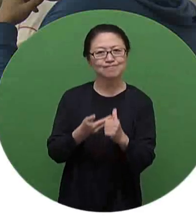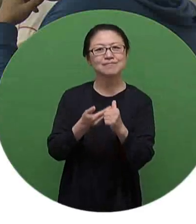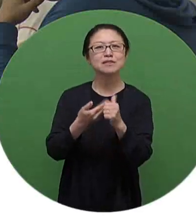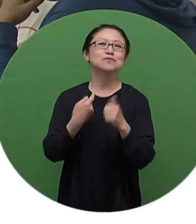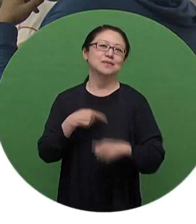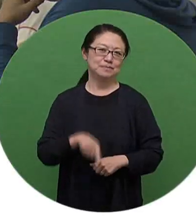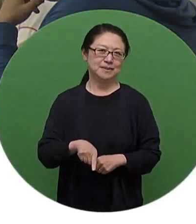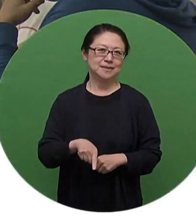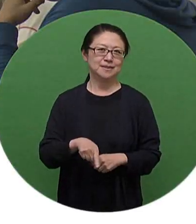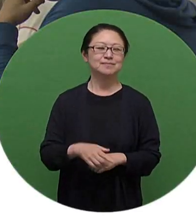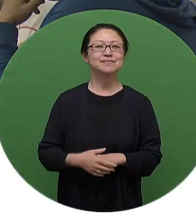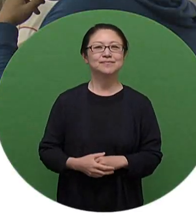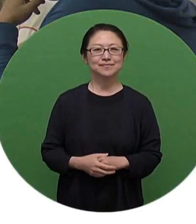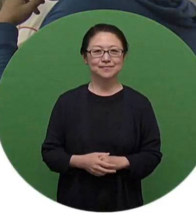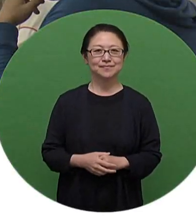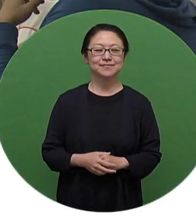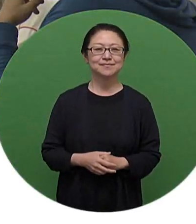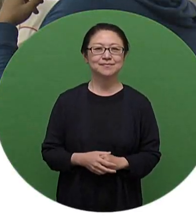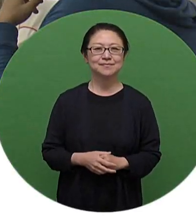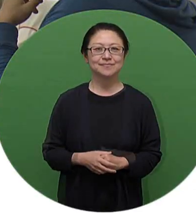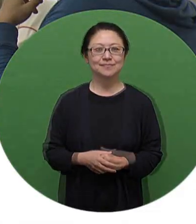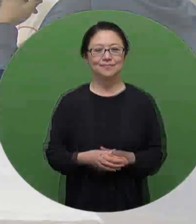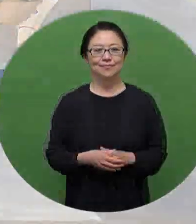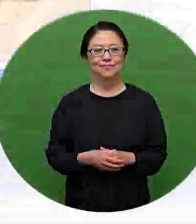着につながればと考えております。